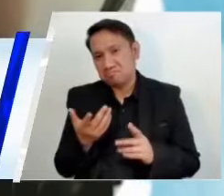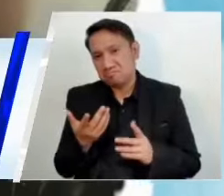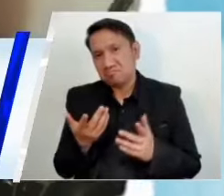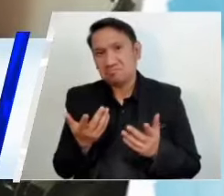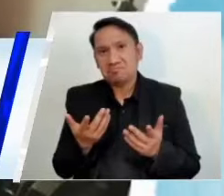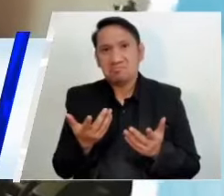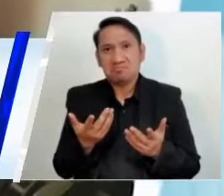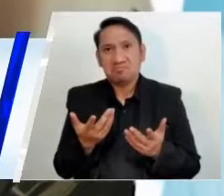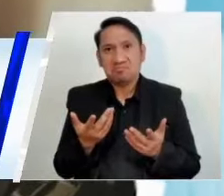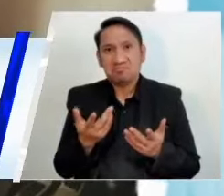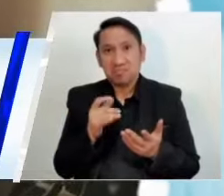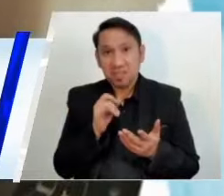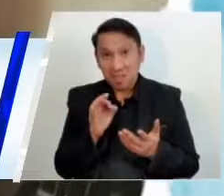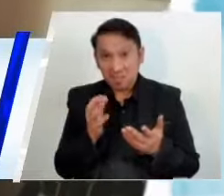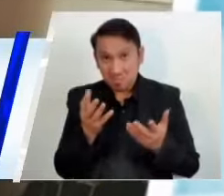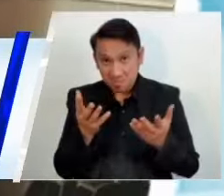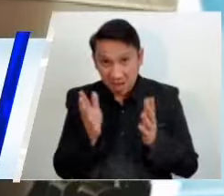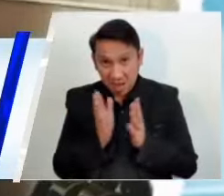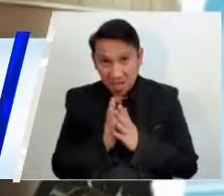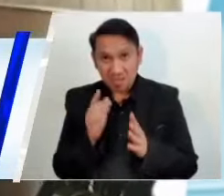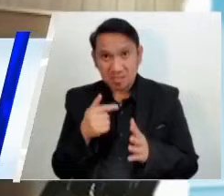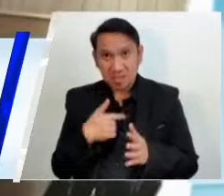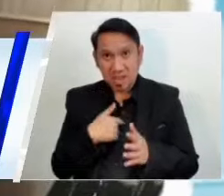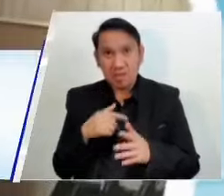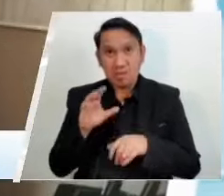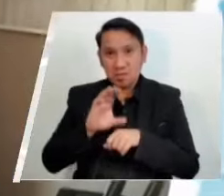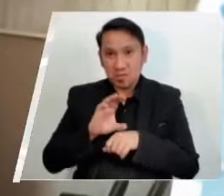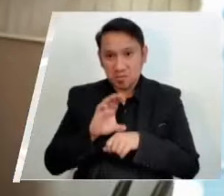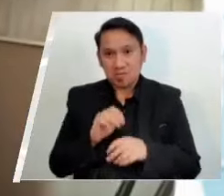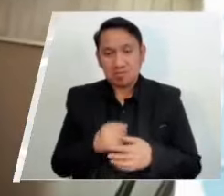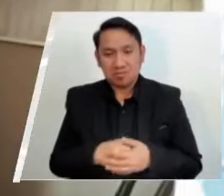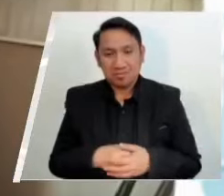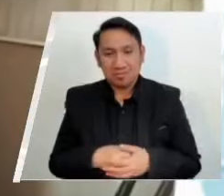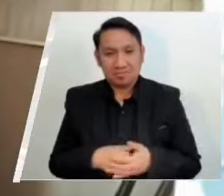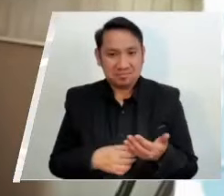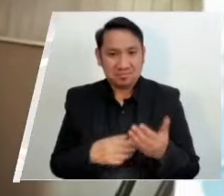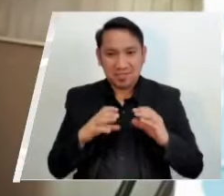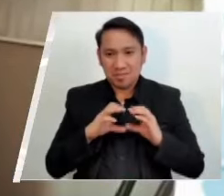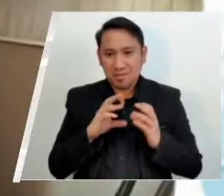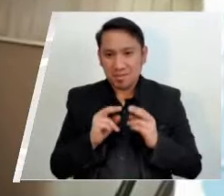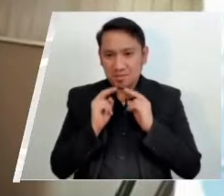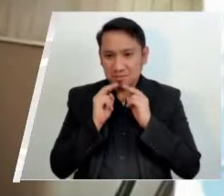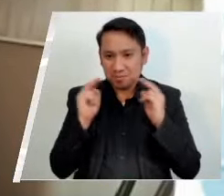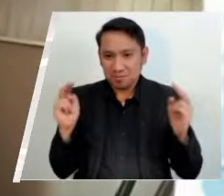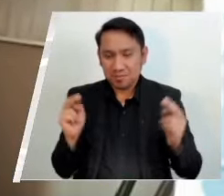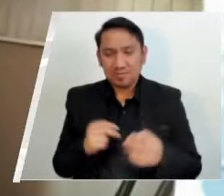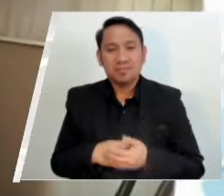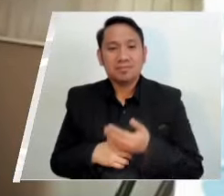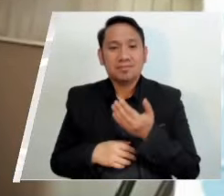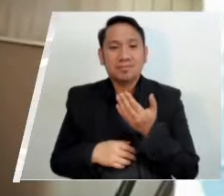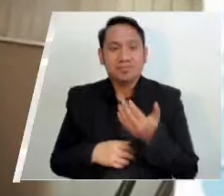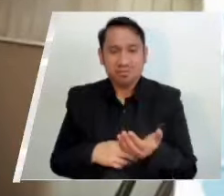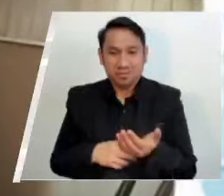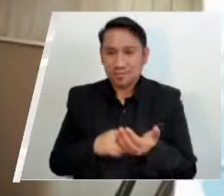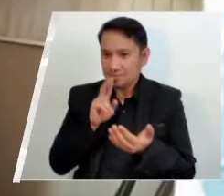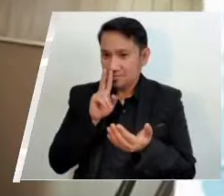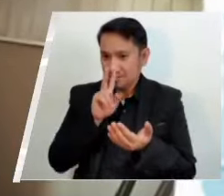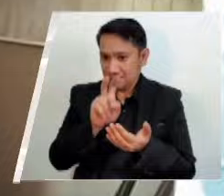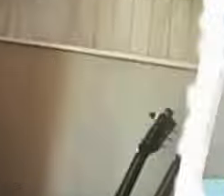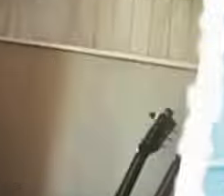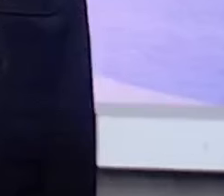anyone asks, I'm at church." Para sa GMA Integrated News, ako si Aubrey Carampel, ang inyong